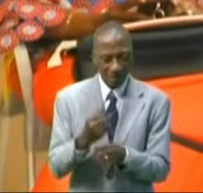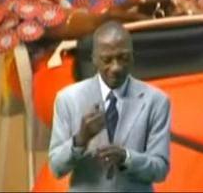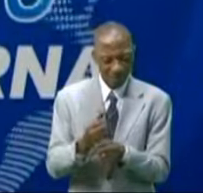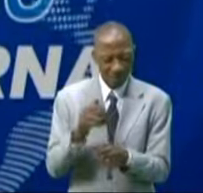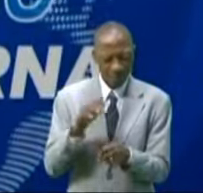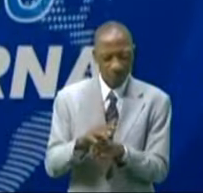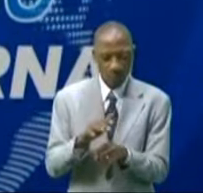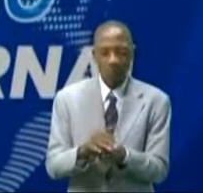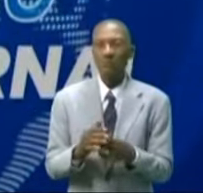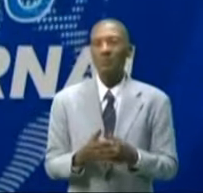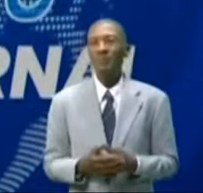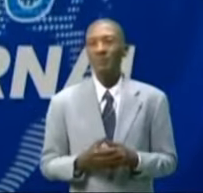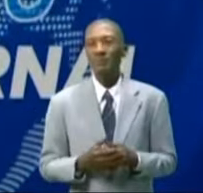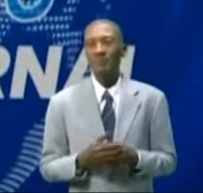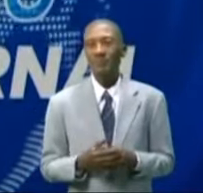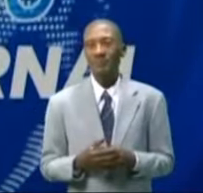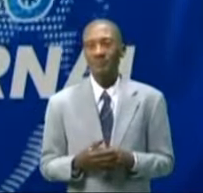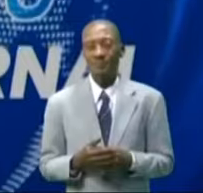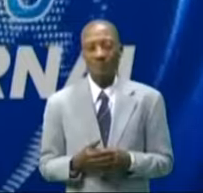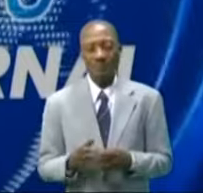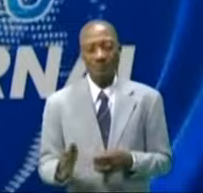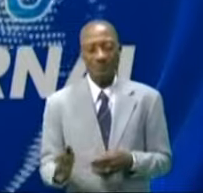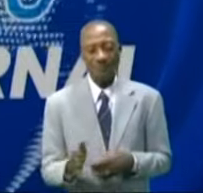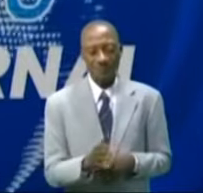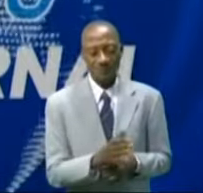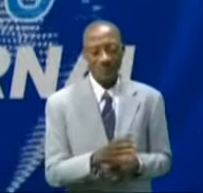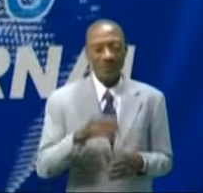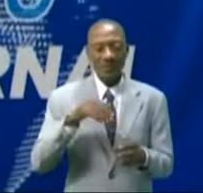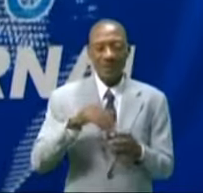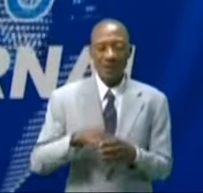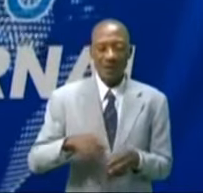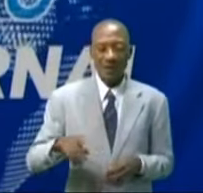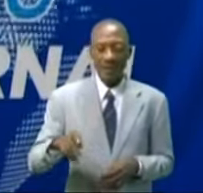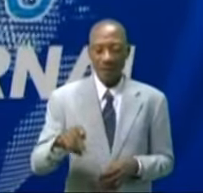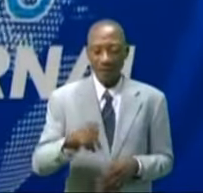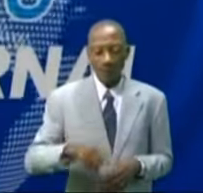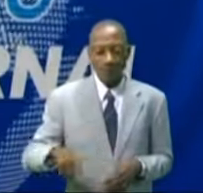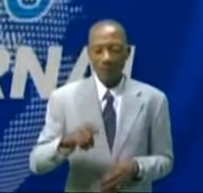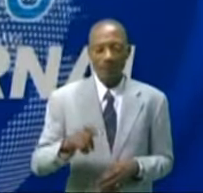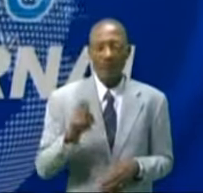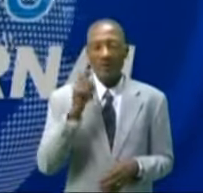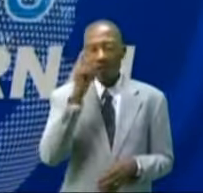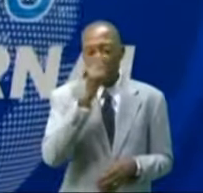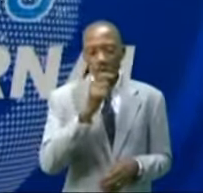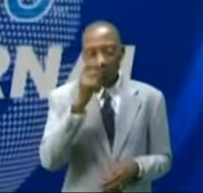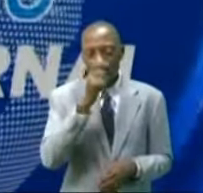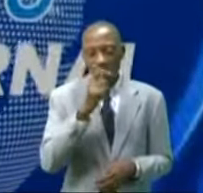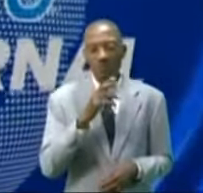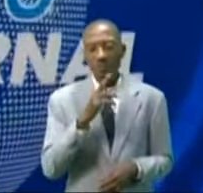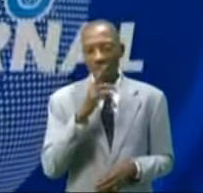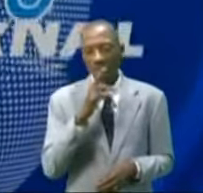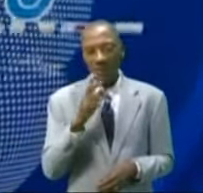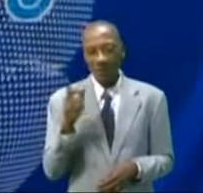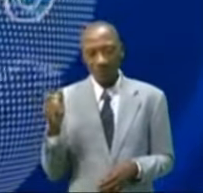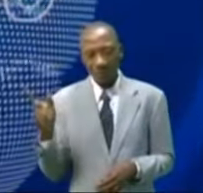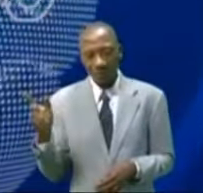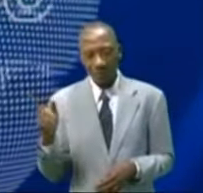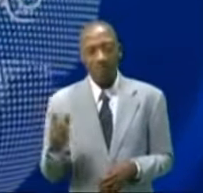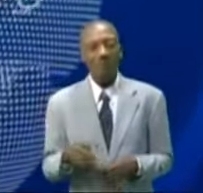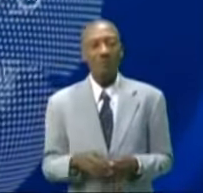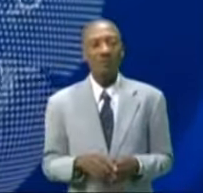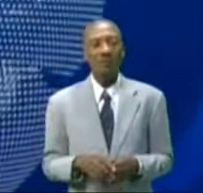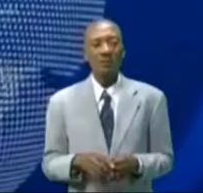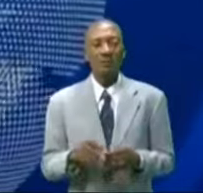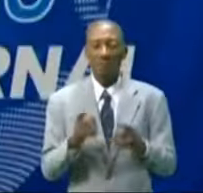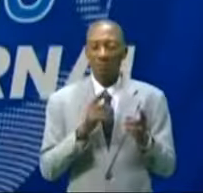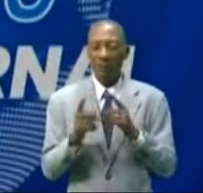politico-administratives. Et dans la province de la Tchopo, les préparatifs des élections des sénateurs et gouverneurs vont bon train. Parmi les candidats